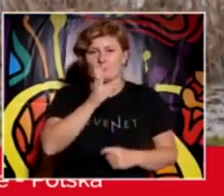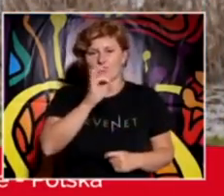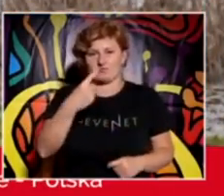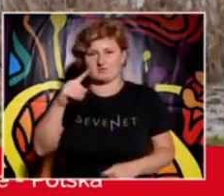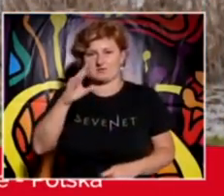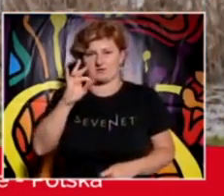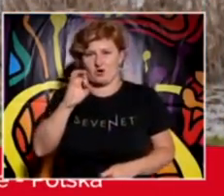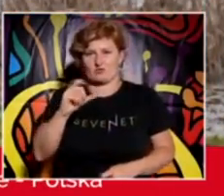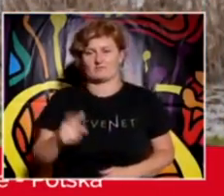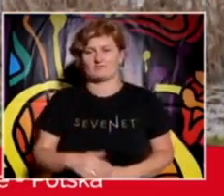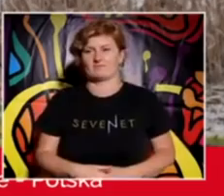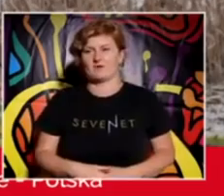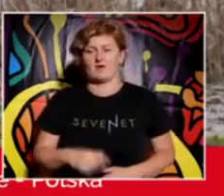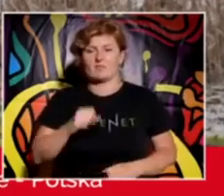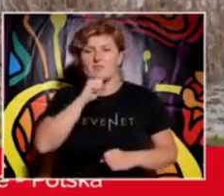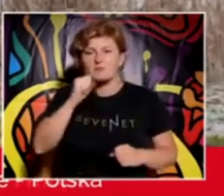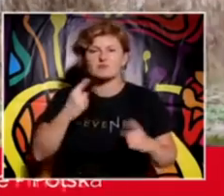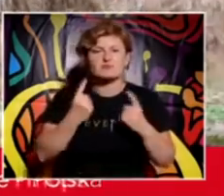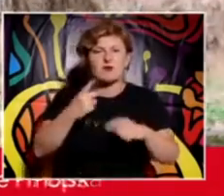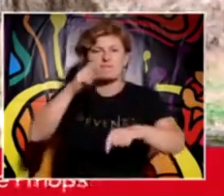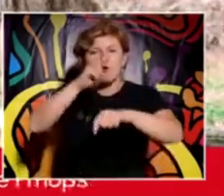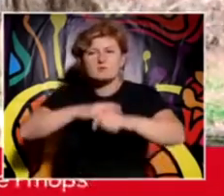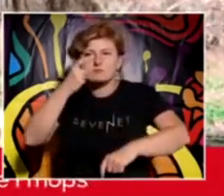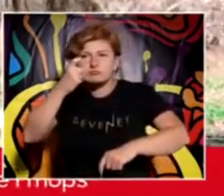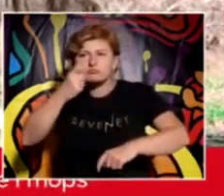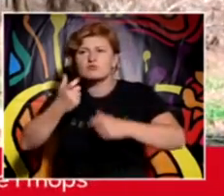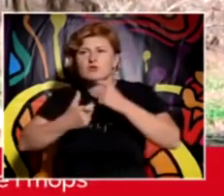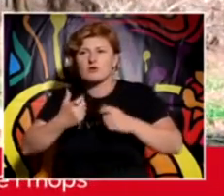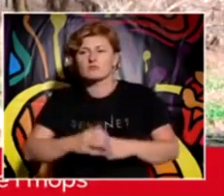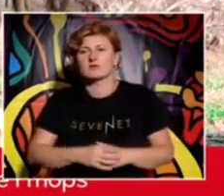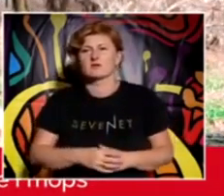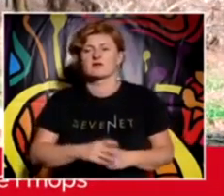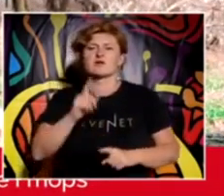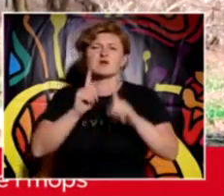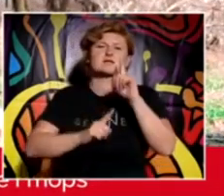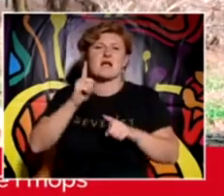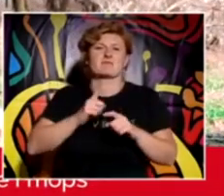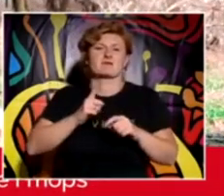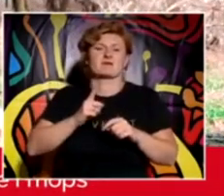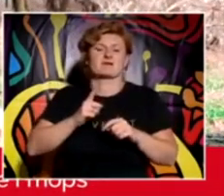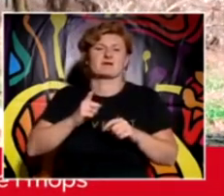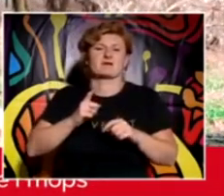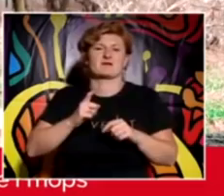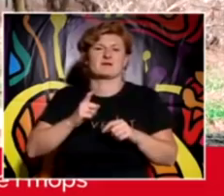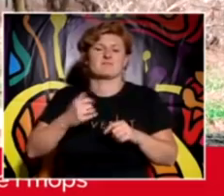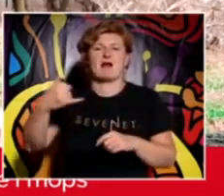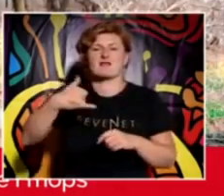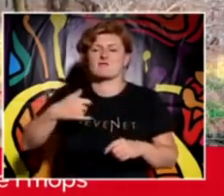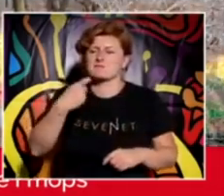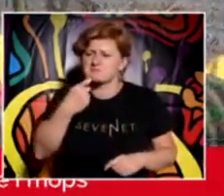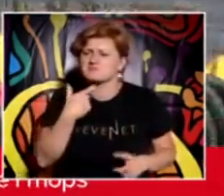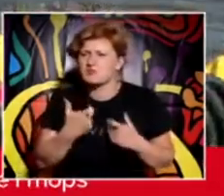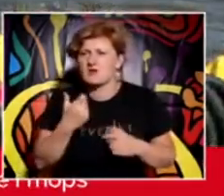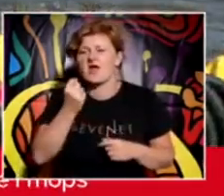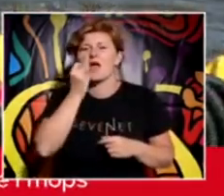zdarzyło, że ktoś do was na mopie pukał, policjant na przykład, i mówił, co wy tu robicie? Ostatnio na stacji pukali, ale tak po prostu z ciekawości, co tam robimy. No, o